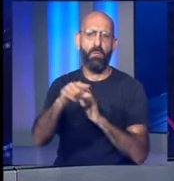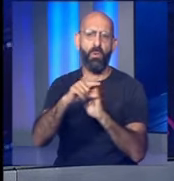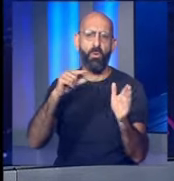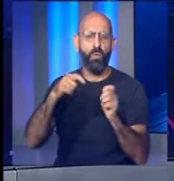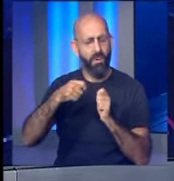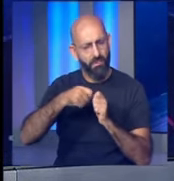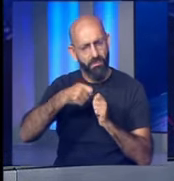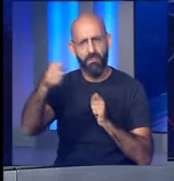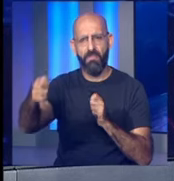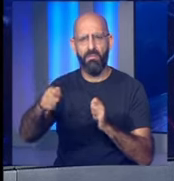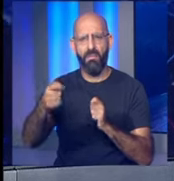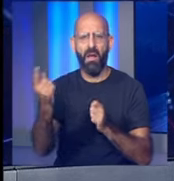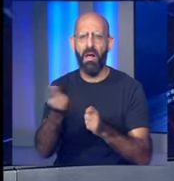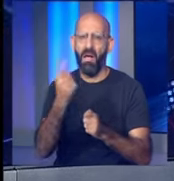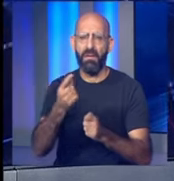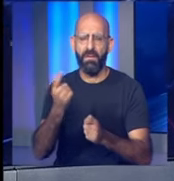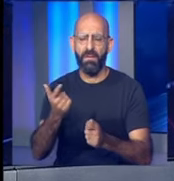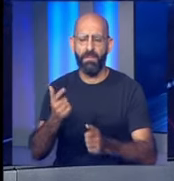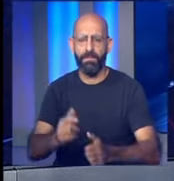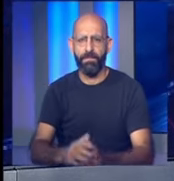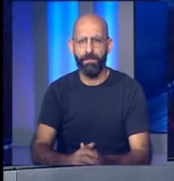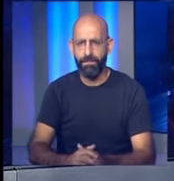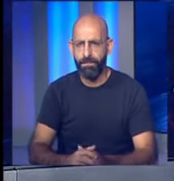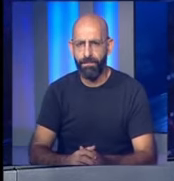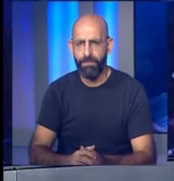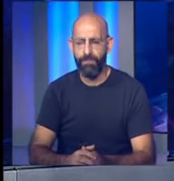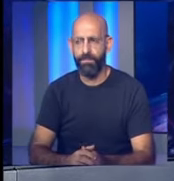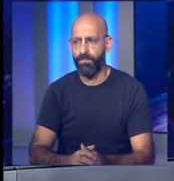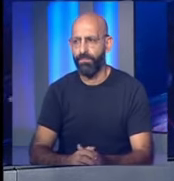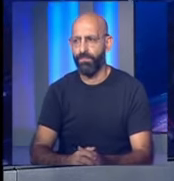أن لا يشكل موضوع التمديد أي تساؤل.